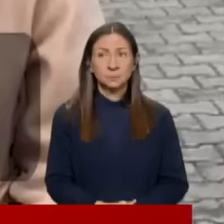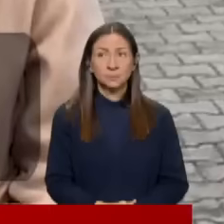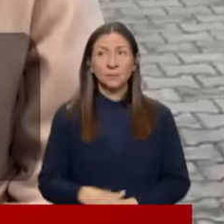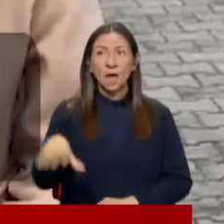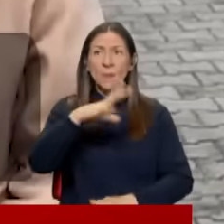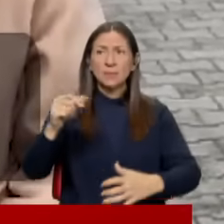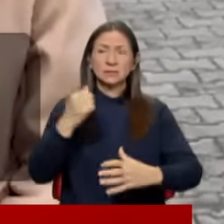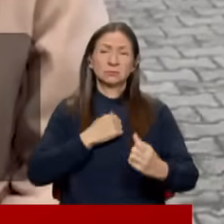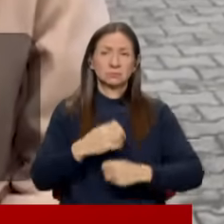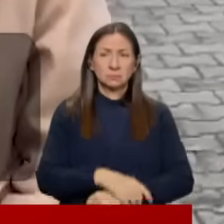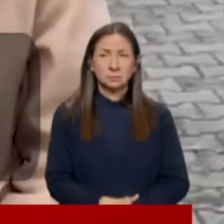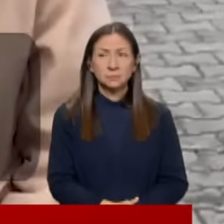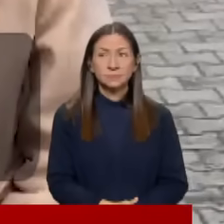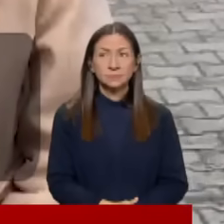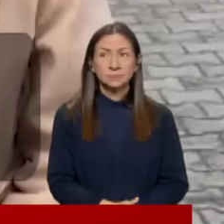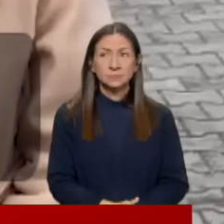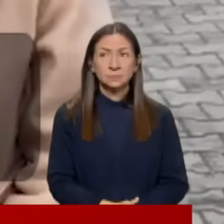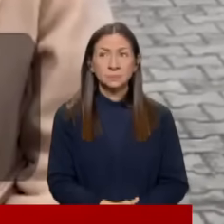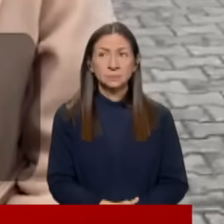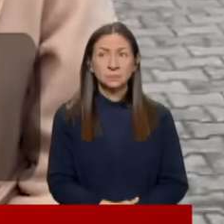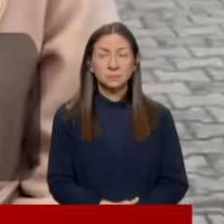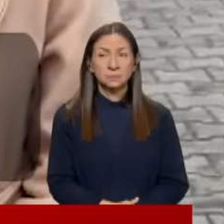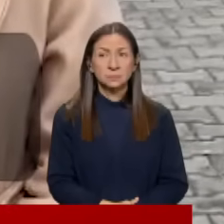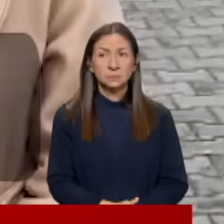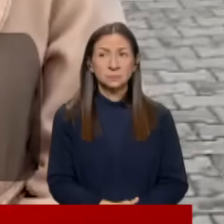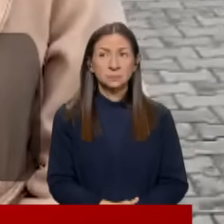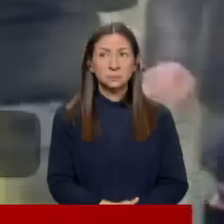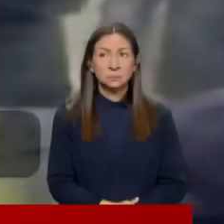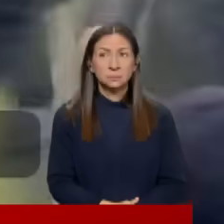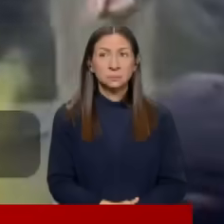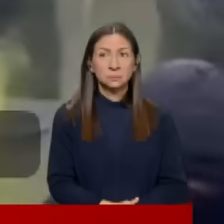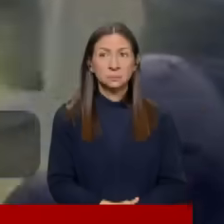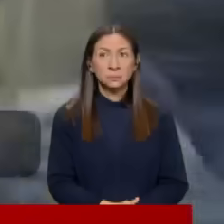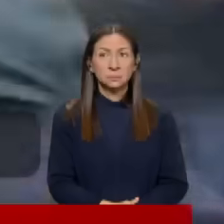Hepimize müdahalede bulundular. Biber gazlarıyla, coplarla arkadaşlarımızı darp ettiler.